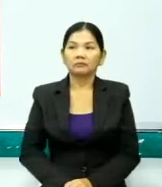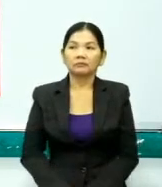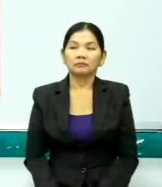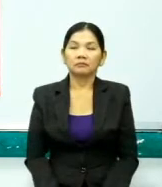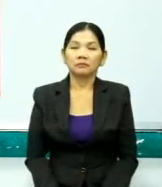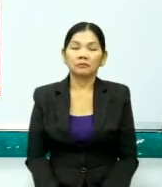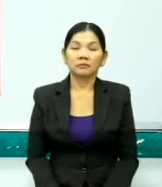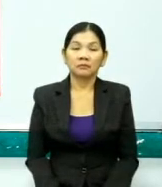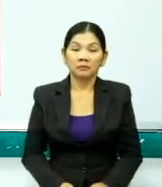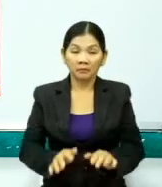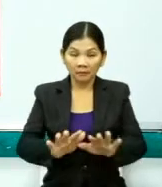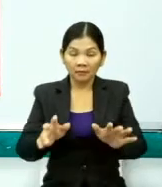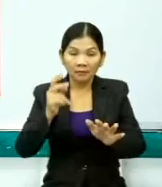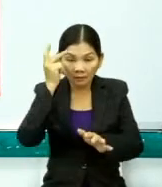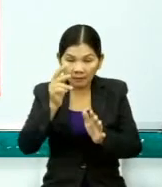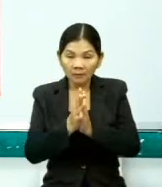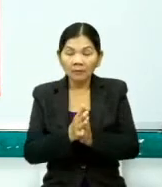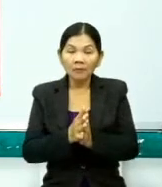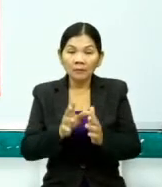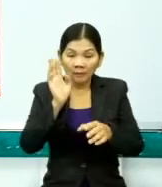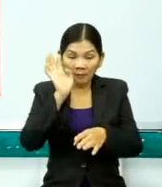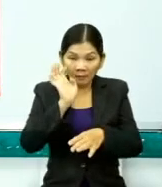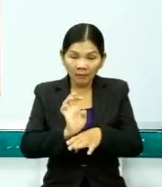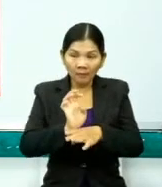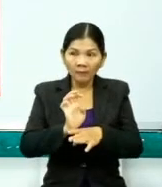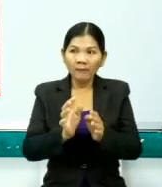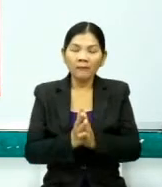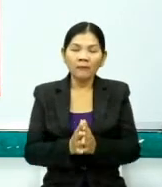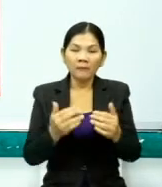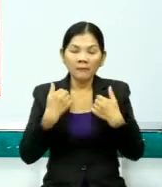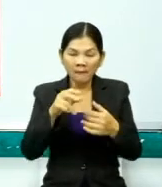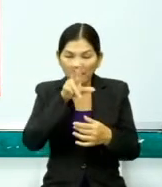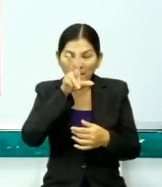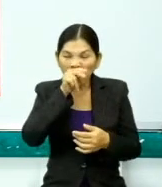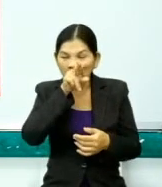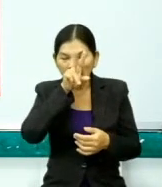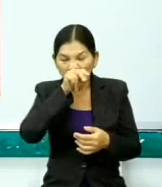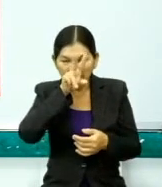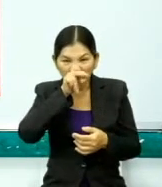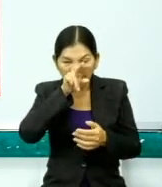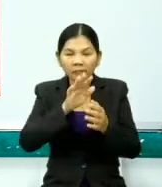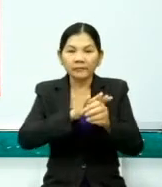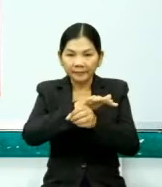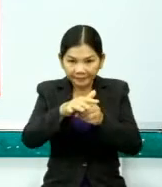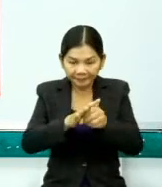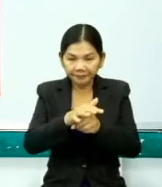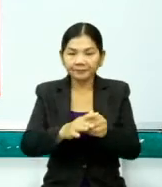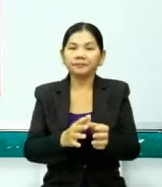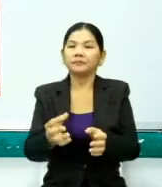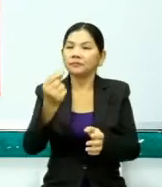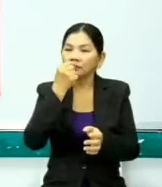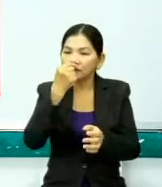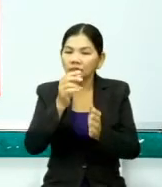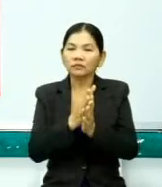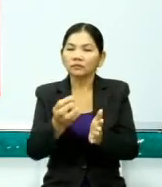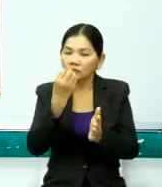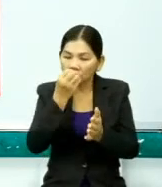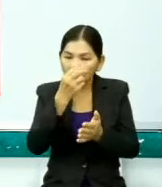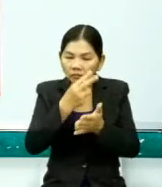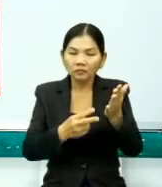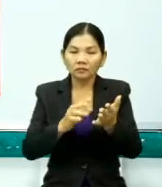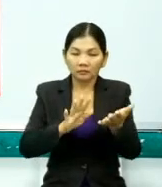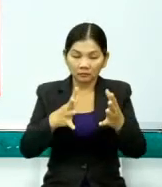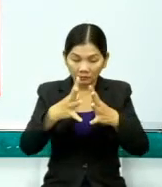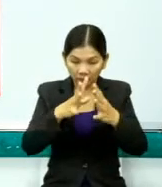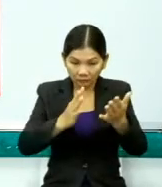chà ta con kịch thả chia thò mặt đá sạch tía cho chất chay hộp trà đai đi